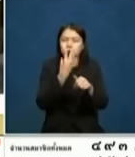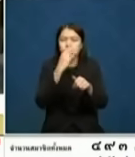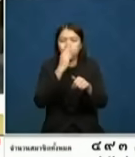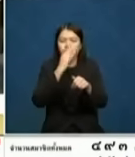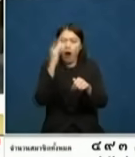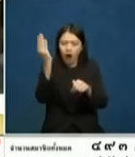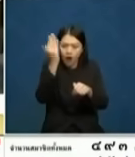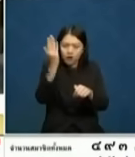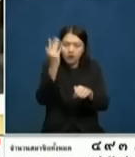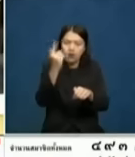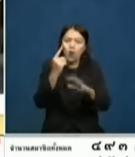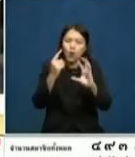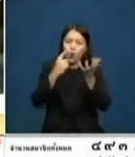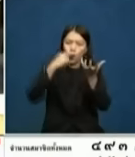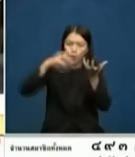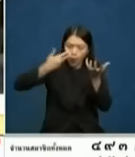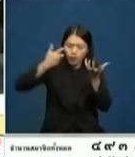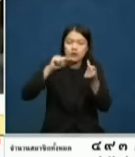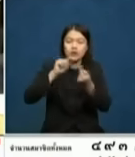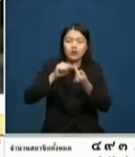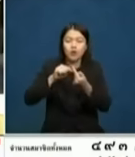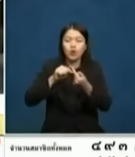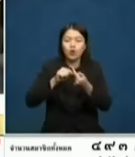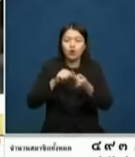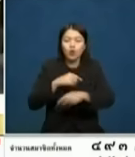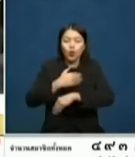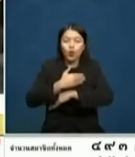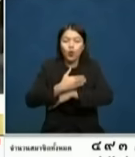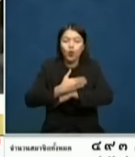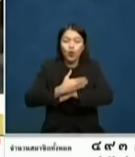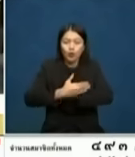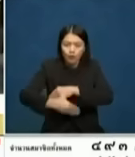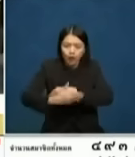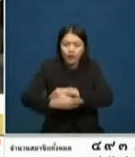ครับ แบบนี้ก็ได ้นั่นแหละครับวันหลังเนี่ยเอาอย่างนี้ก็ได้ไม่เ